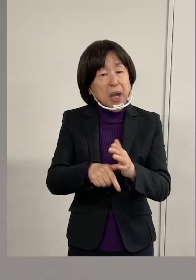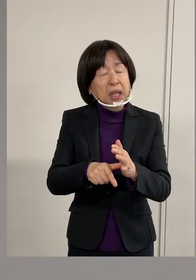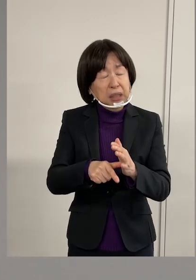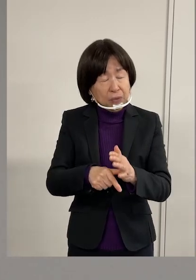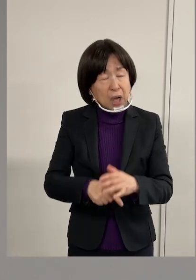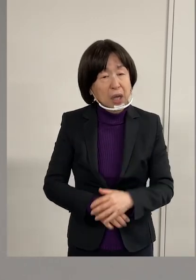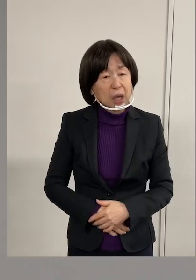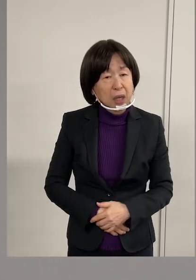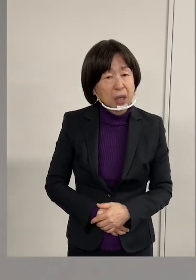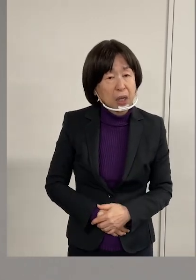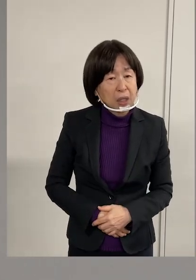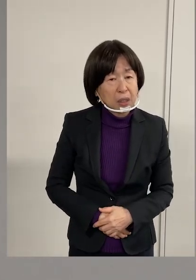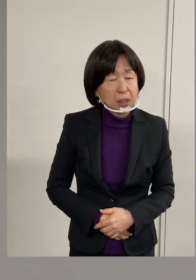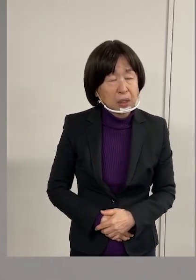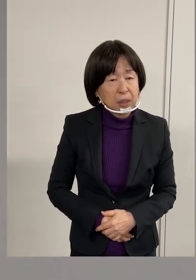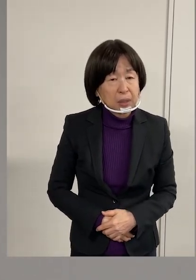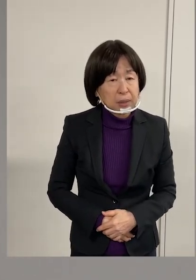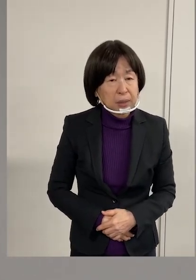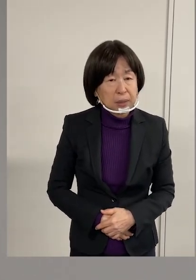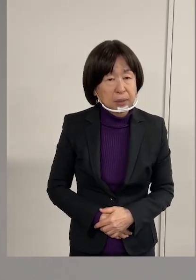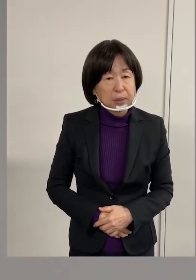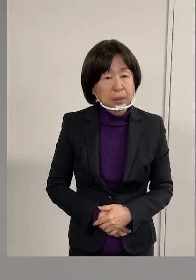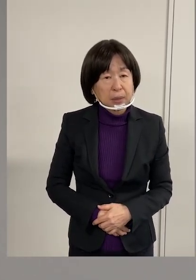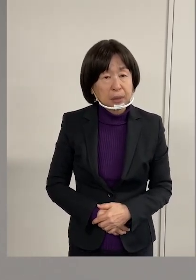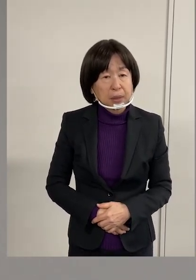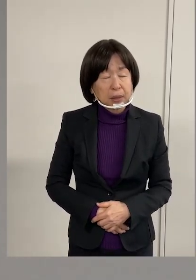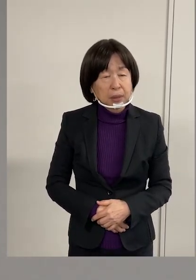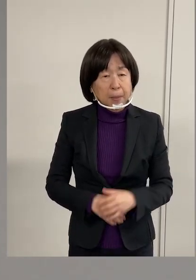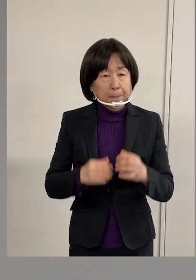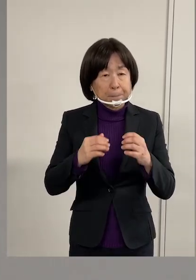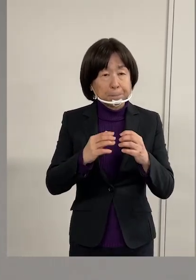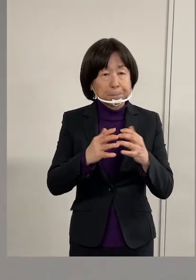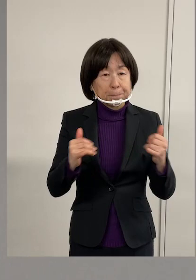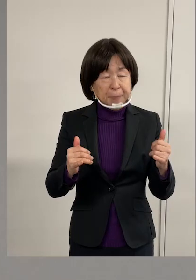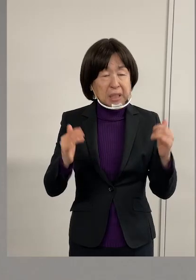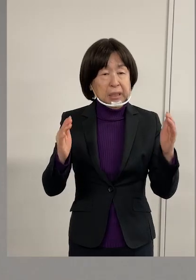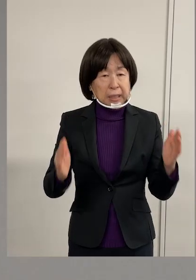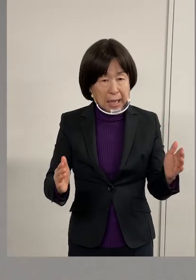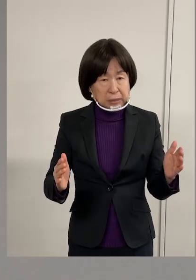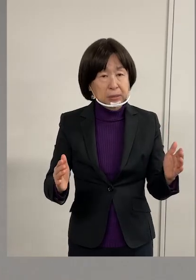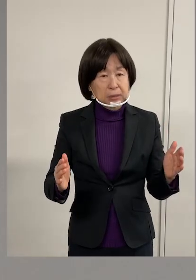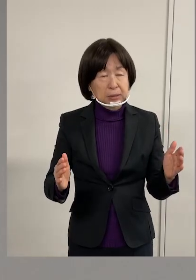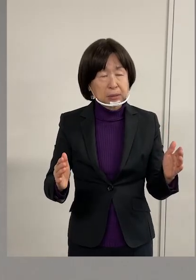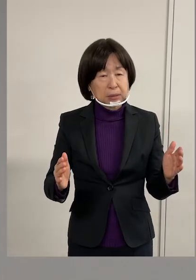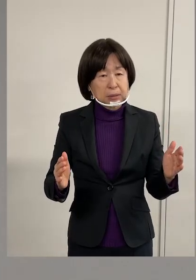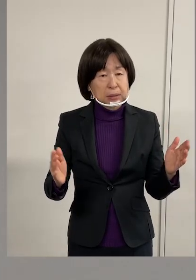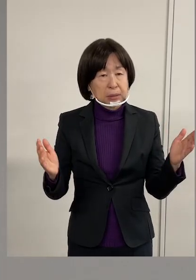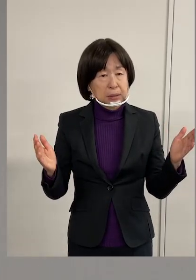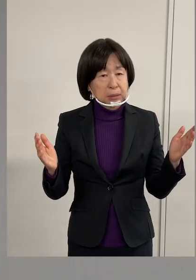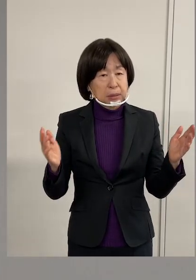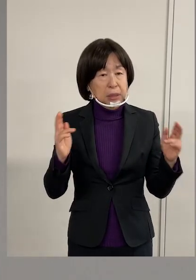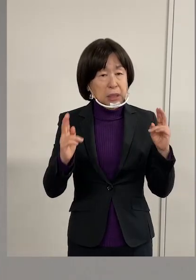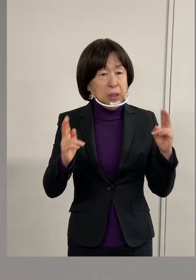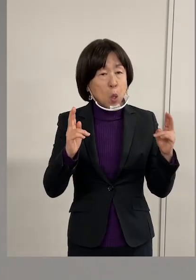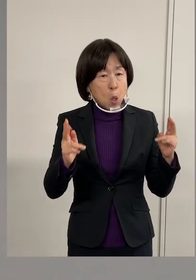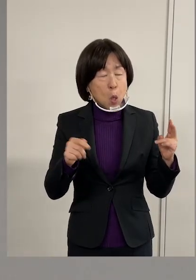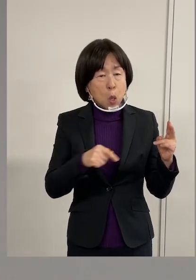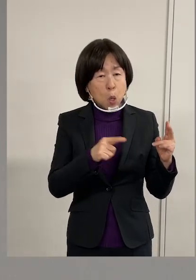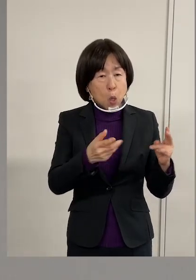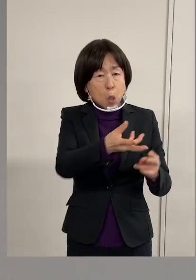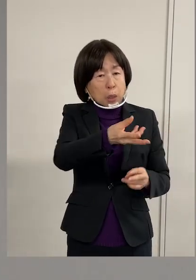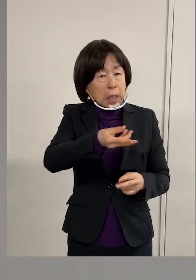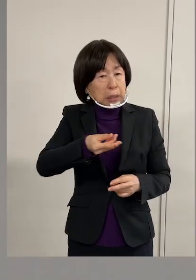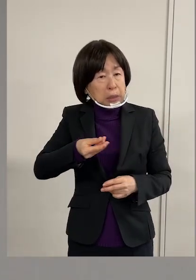はどうあれですね、一定その民間活力という言葉がありますけど、民間企業、のその力を借りる